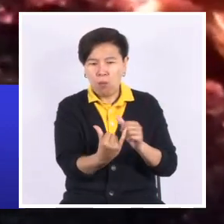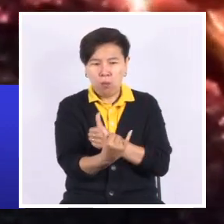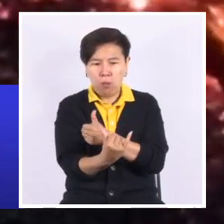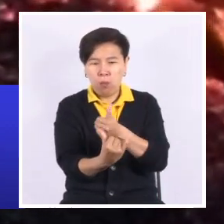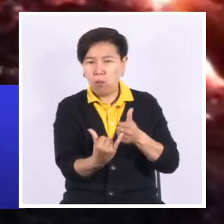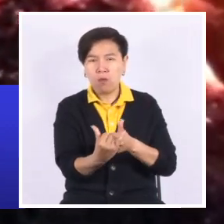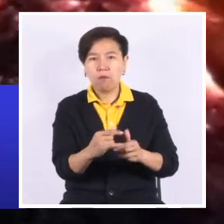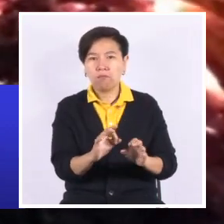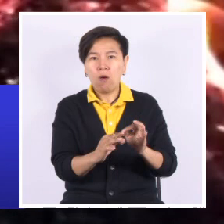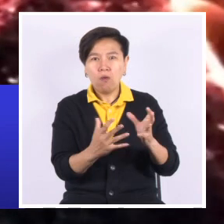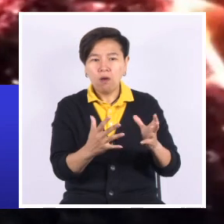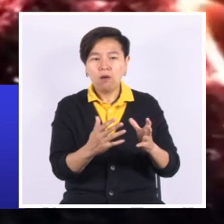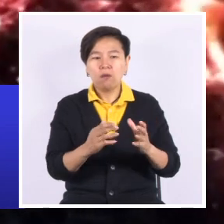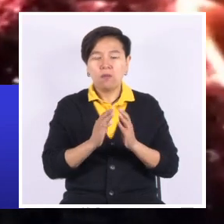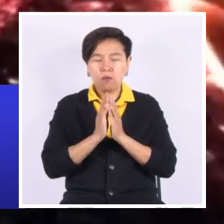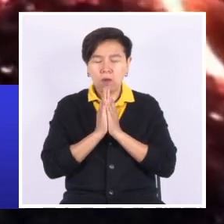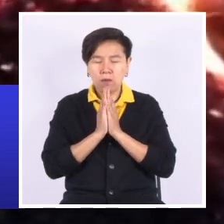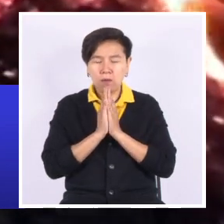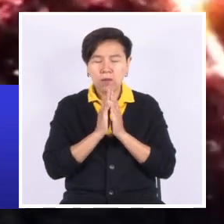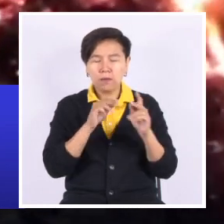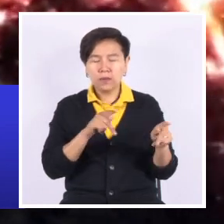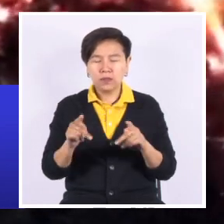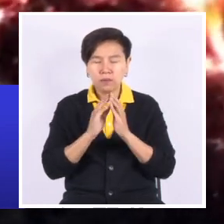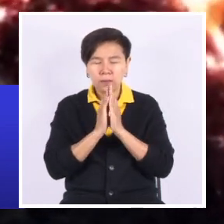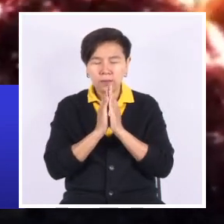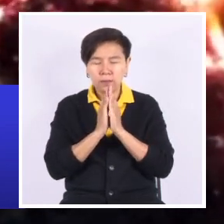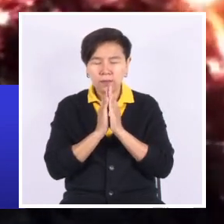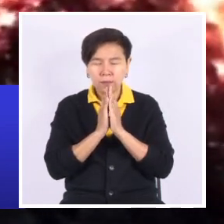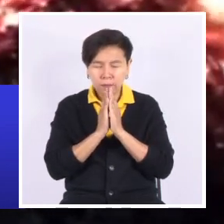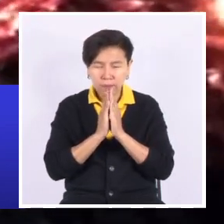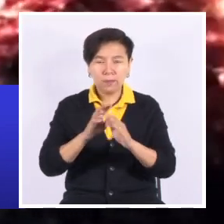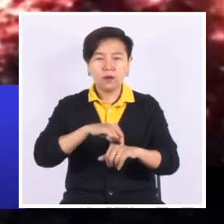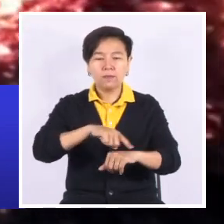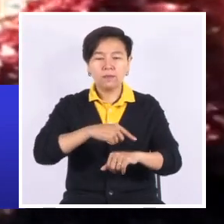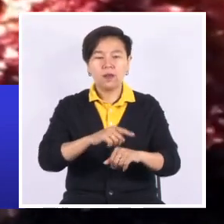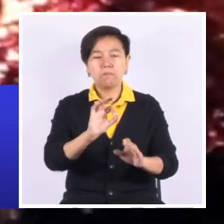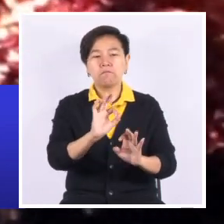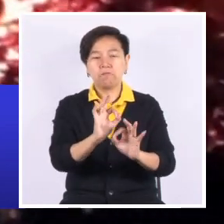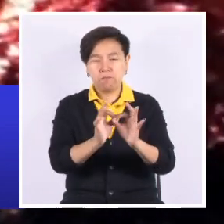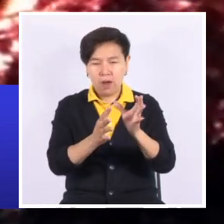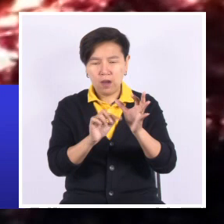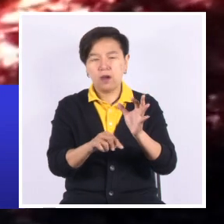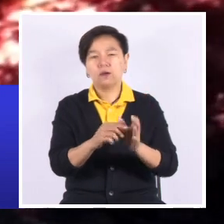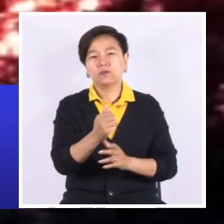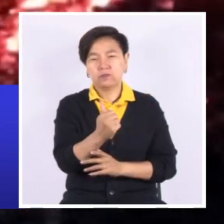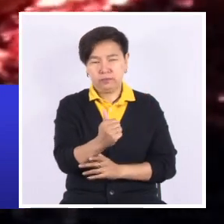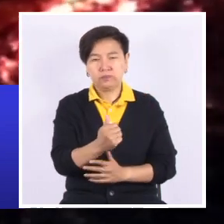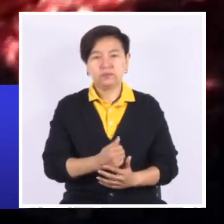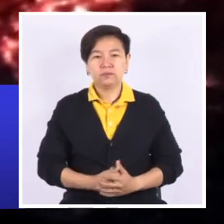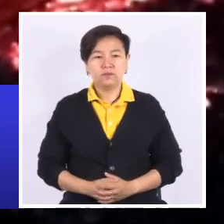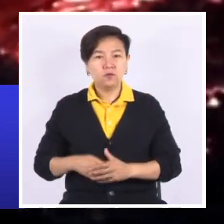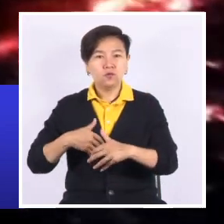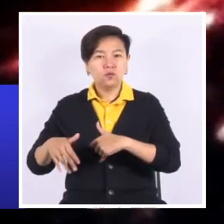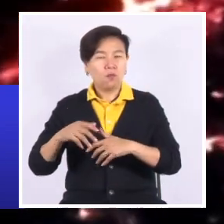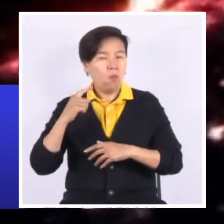ไหม้นะหลังจากที่มีการขอเข้ามาเอาดอกไม้ธูปเทียนมานะครับมาไหว้ต่อหน้าก็เรียกว่ากองฟอนเลยทีนี้อย่างที่บอกว่าชาวบ้านฮือฮ